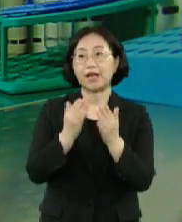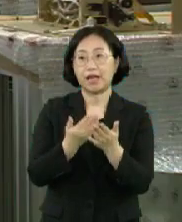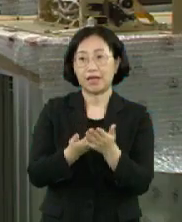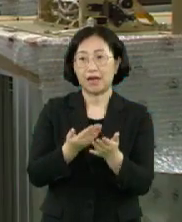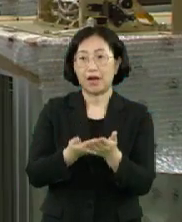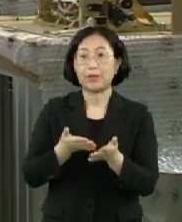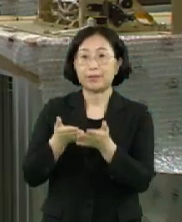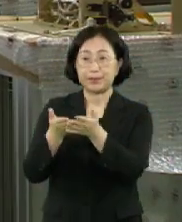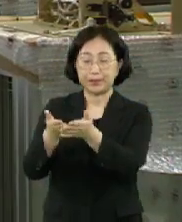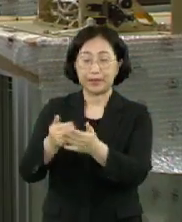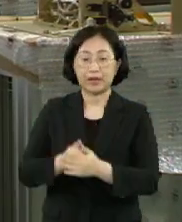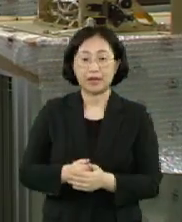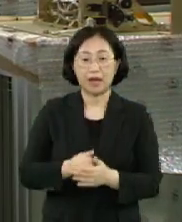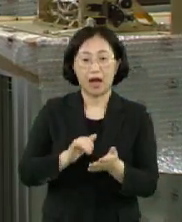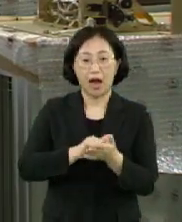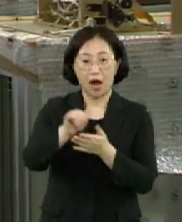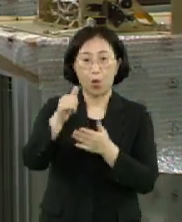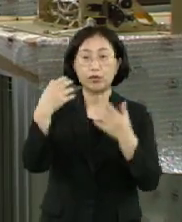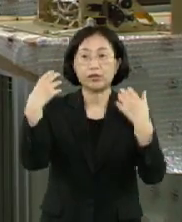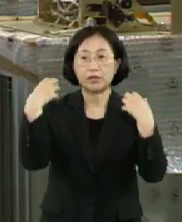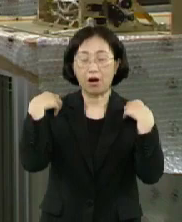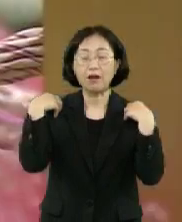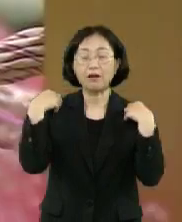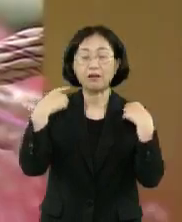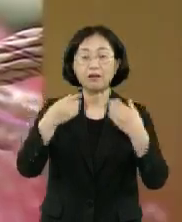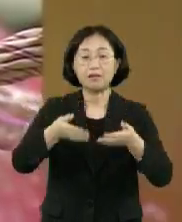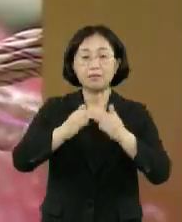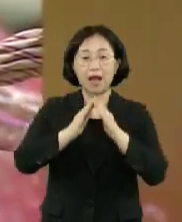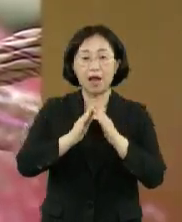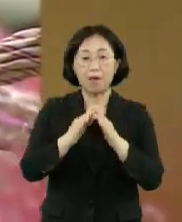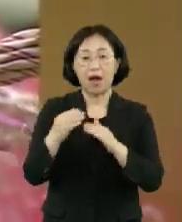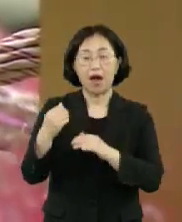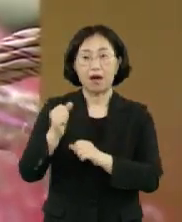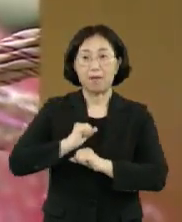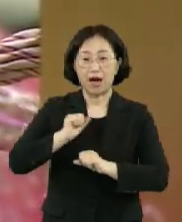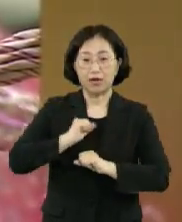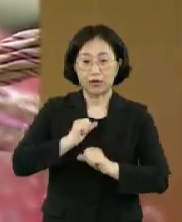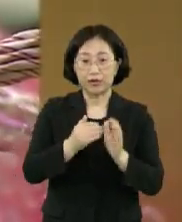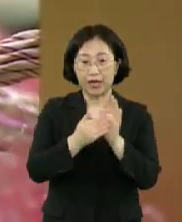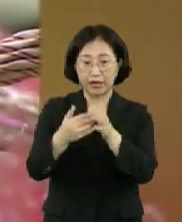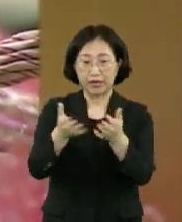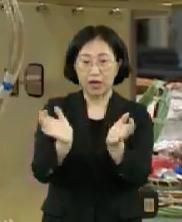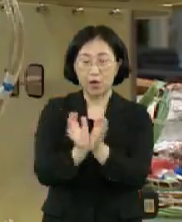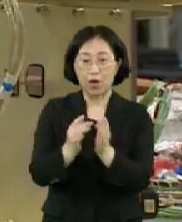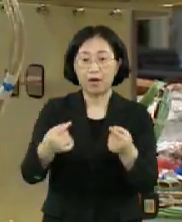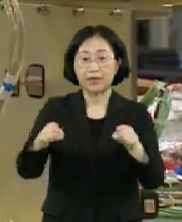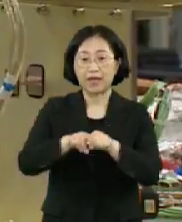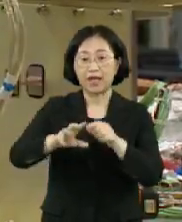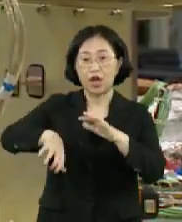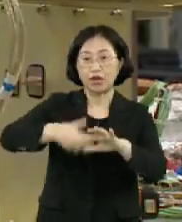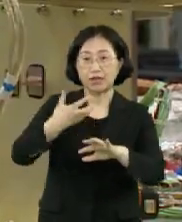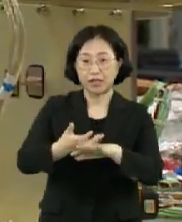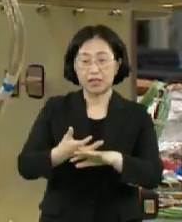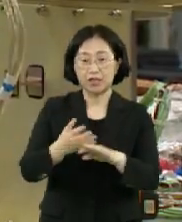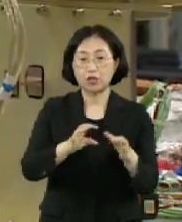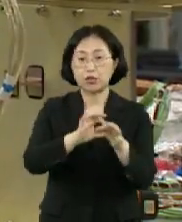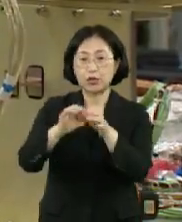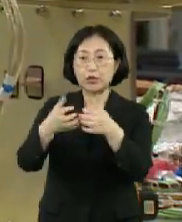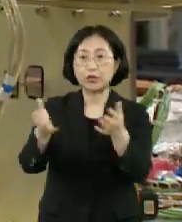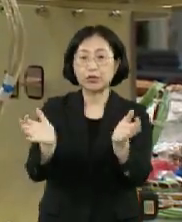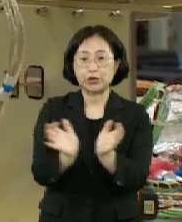제시했습니다. 항공우주청을 설립해 방위산업과 연계된 우주 국방혁신 클러스터 구축도 과학